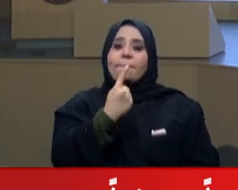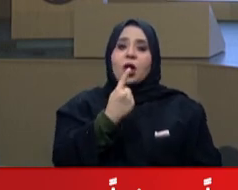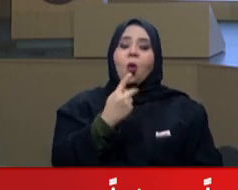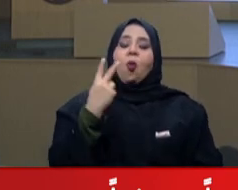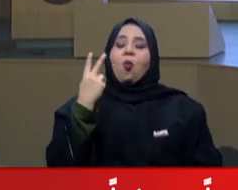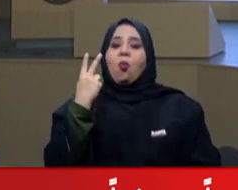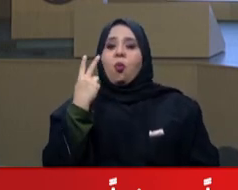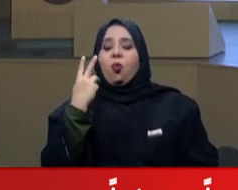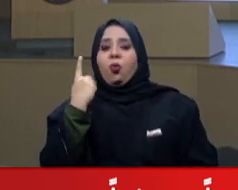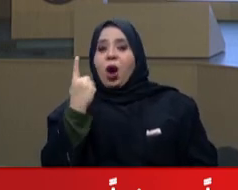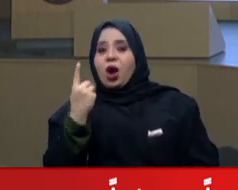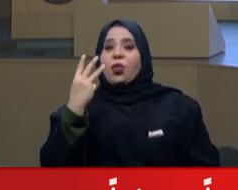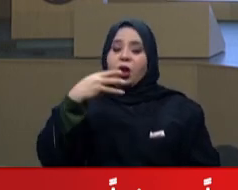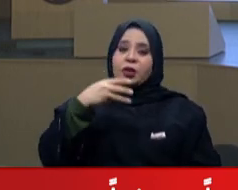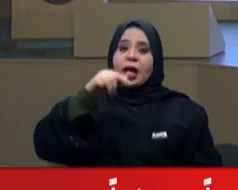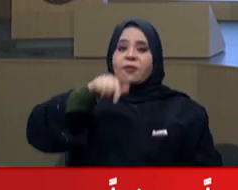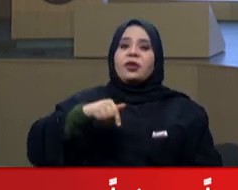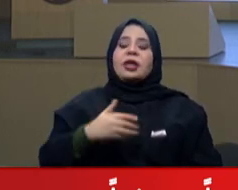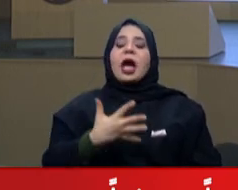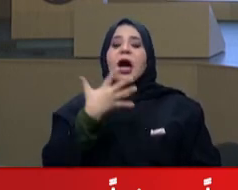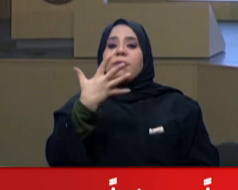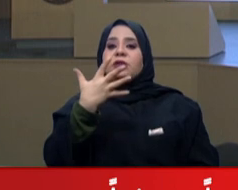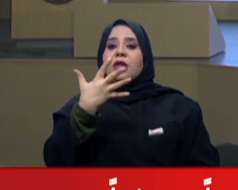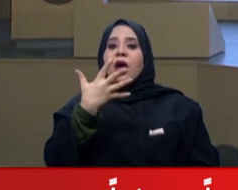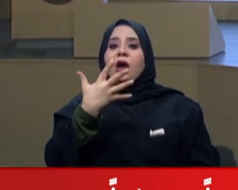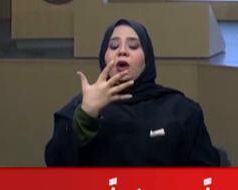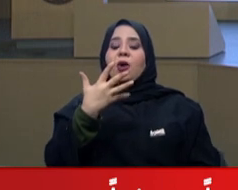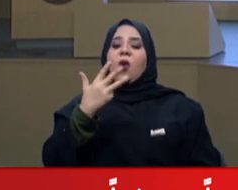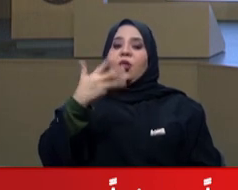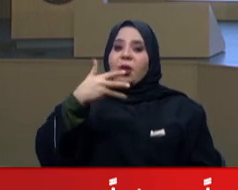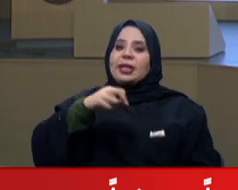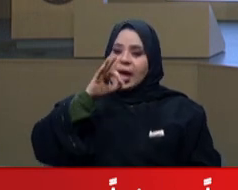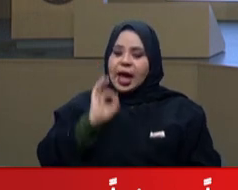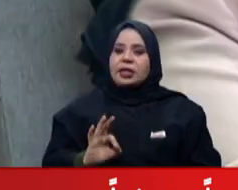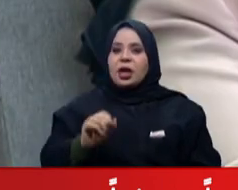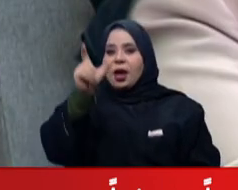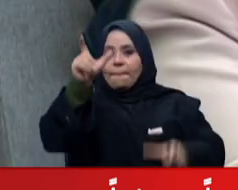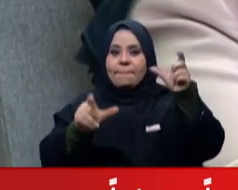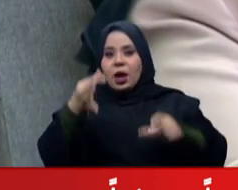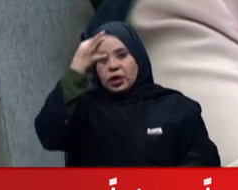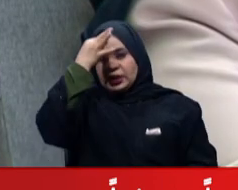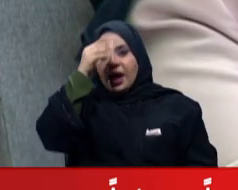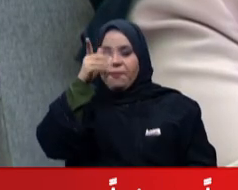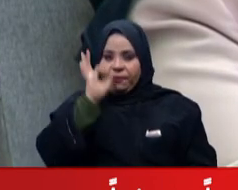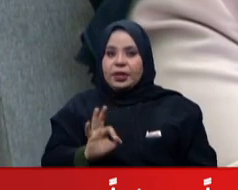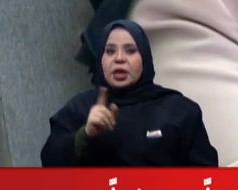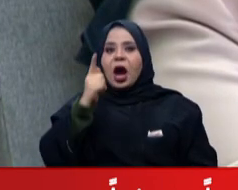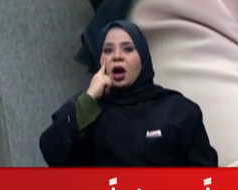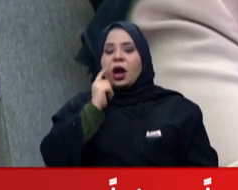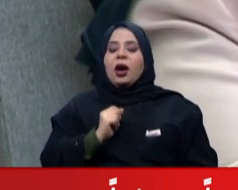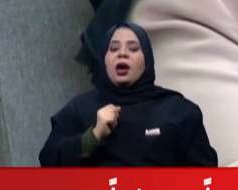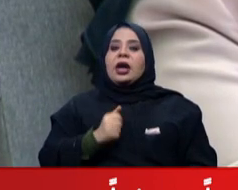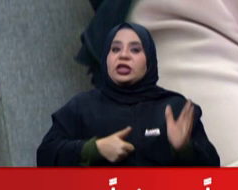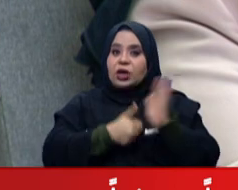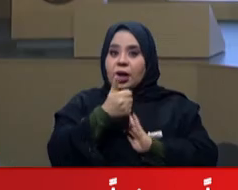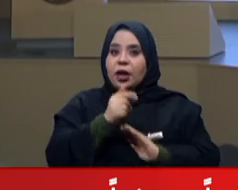7131 عندي منها 85 حالة مؤكدة. حالة مؤكدة معناتها أن هي حالة إيجابية،